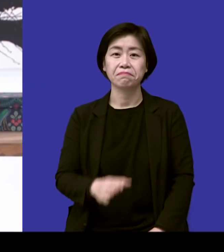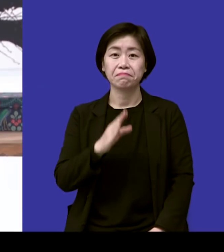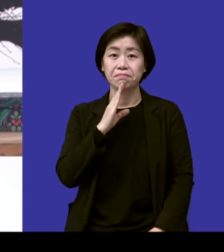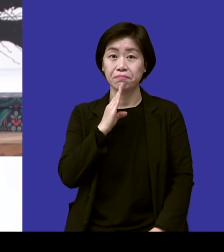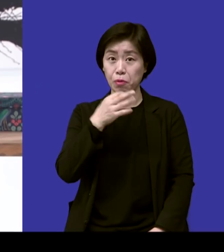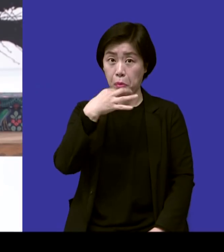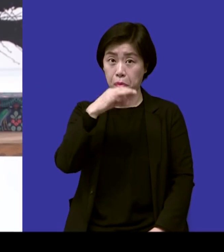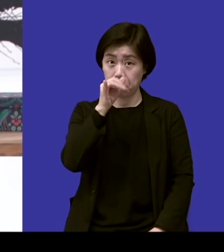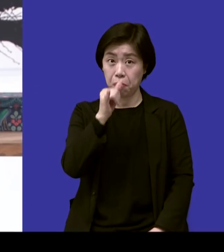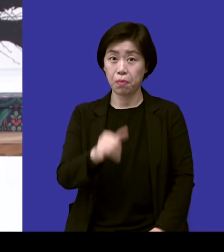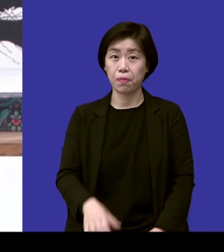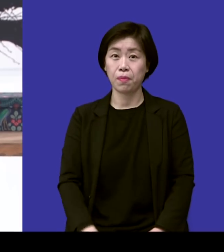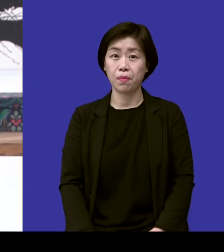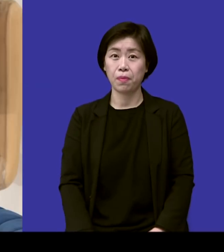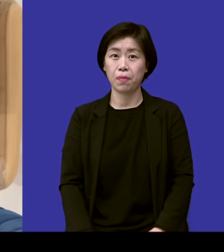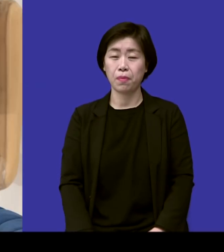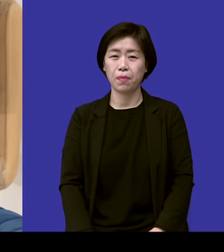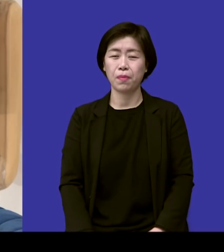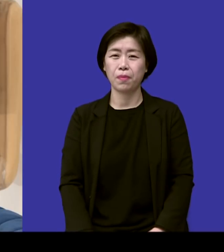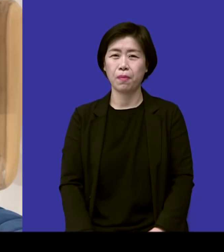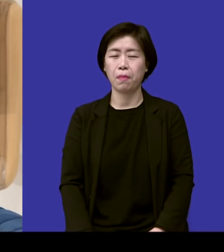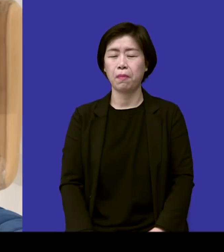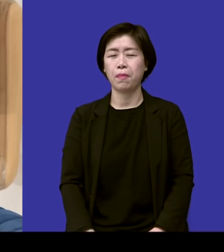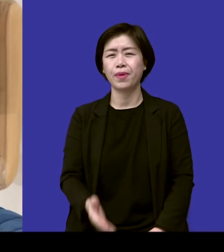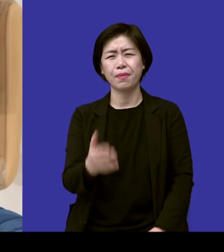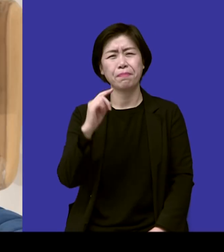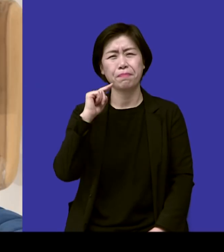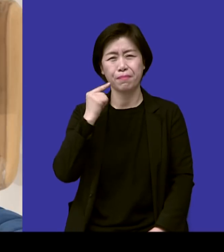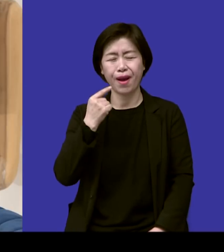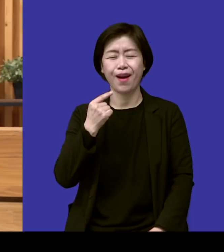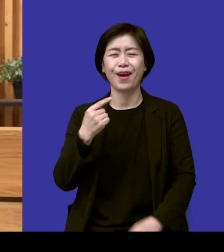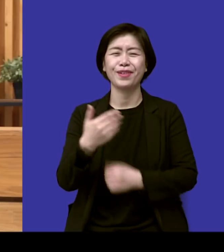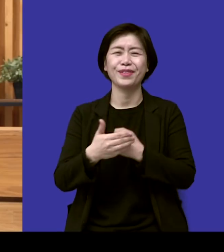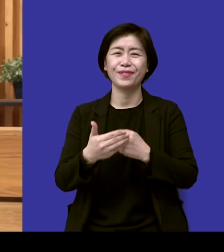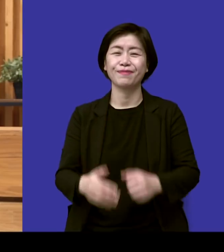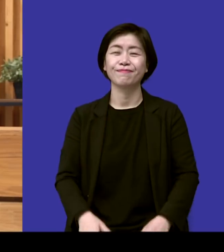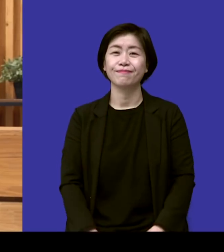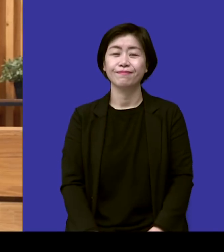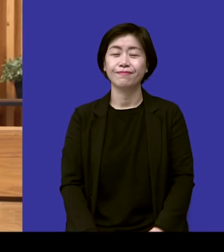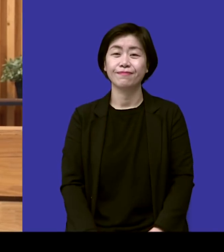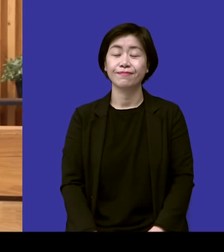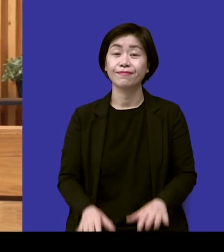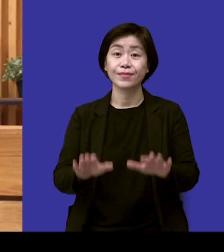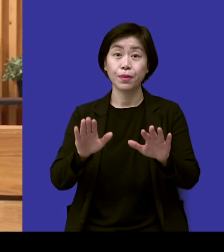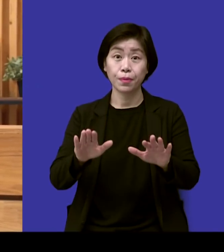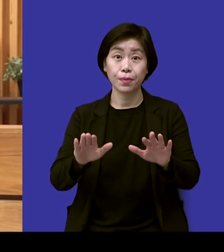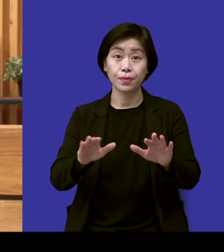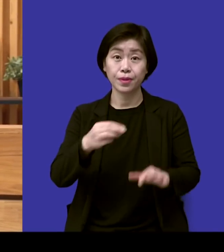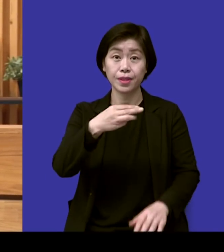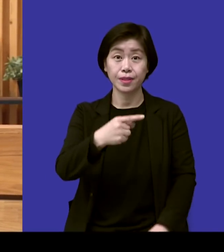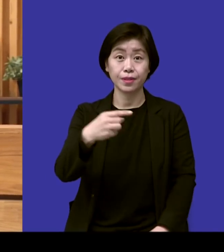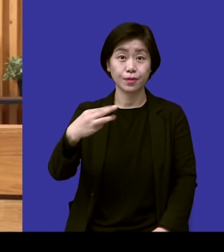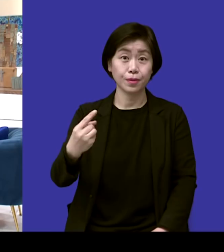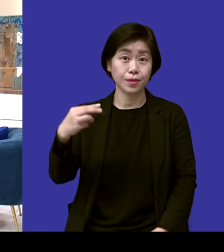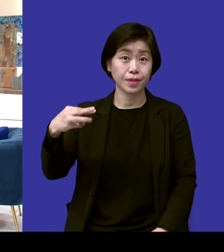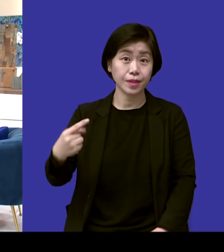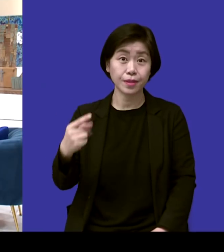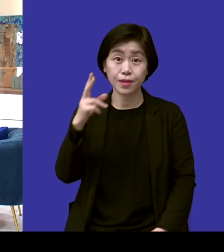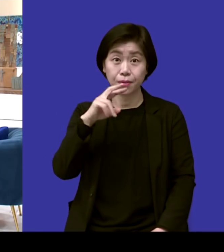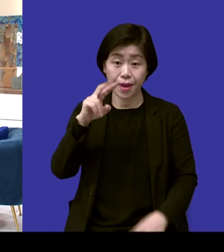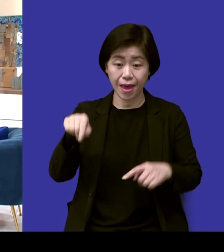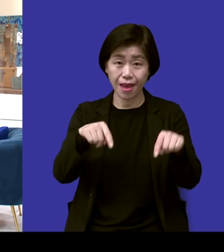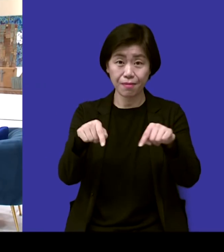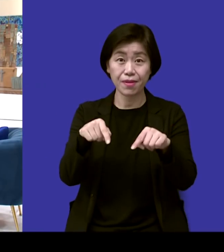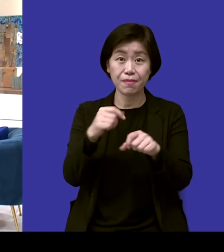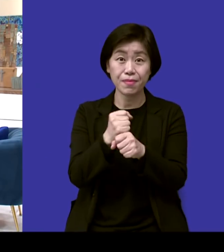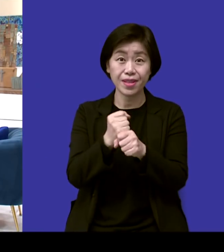있는 거예요. 진짜. 계속 물어봐요. 너무 빛나가지고. 그렇죠. 올해 또 트로트 앨범, 듀엣 네. 앨범 내셨죠? 오케이. 네,